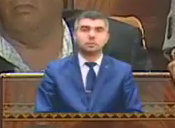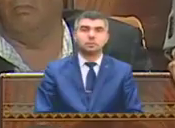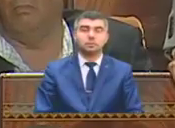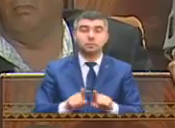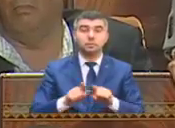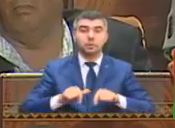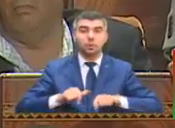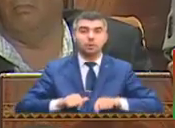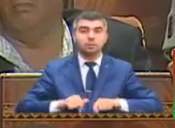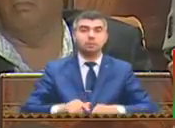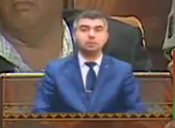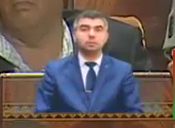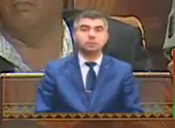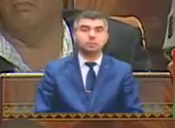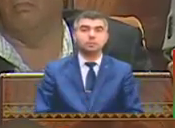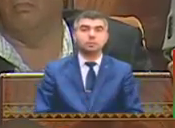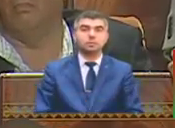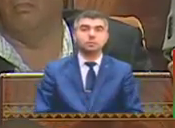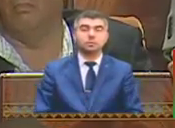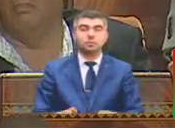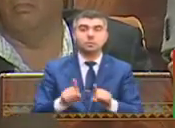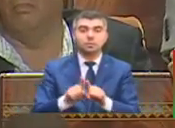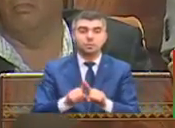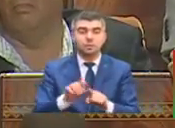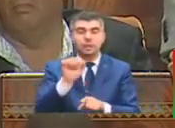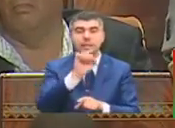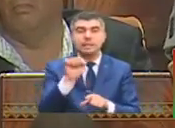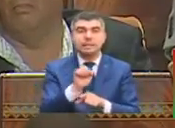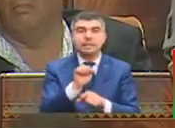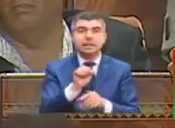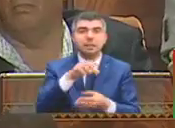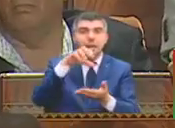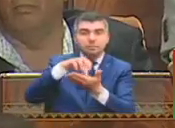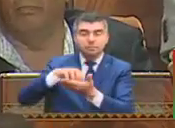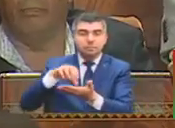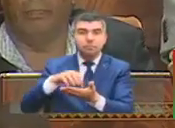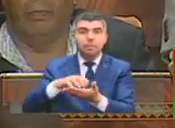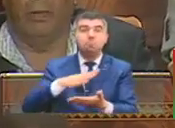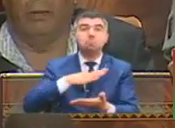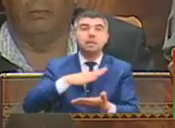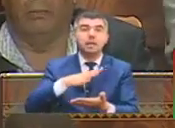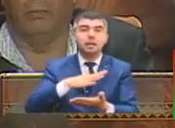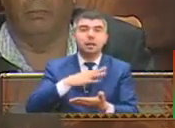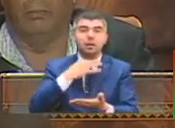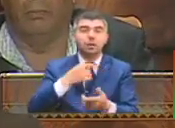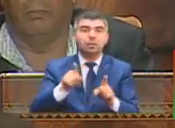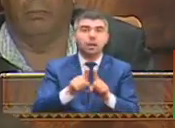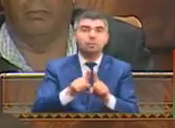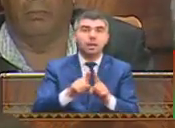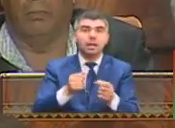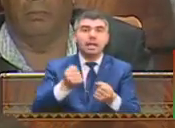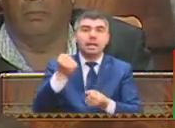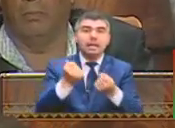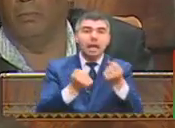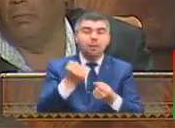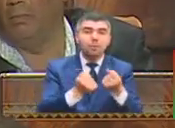عندك العلم بانه وسط المدينه ديال سيدي سليمان هادشي ما تنتكلموش على البوادي، الكاميونات والبيكوبات غاديين جايين، تيقولوا